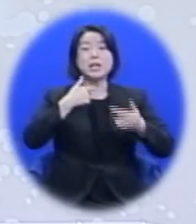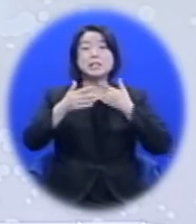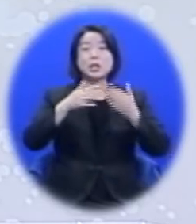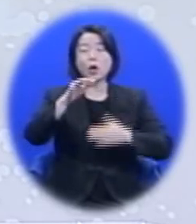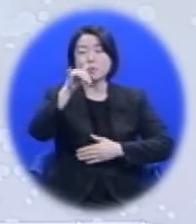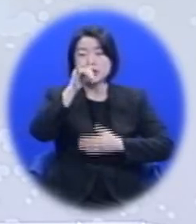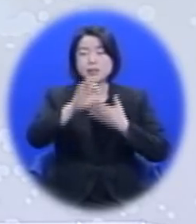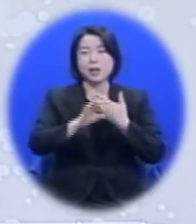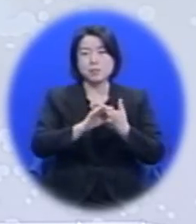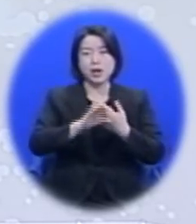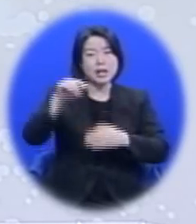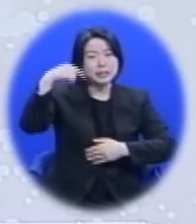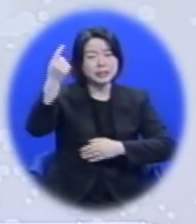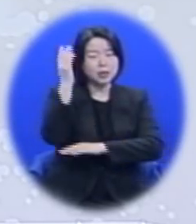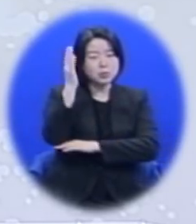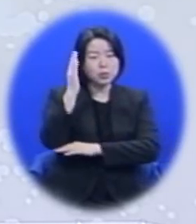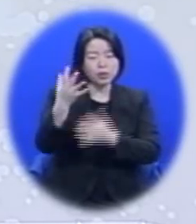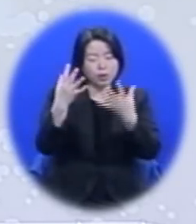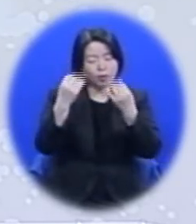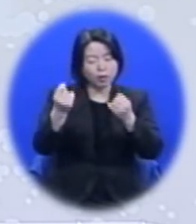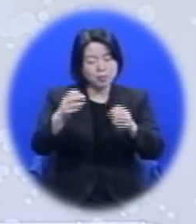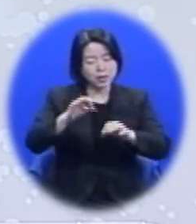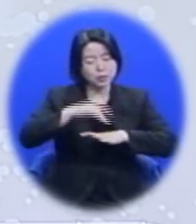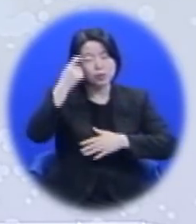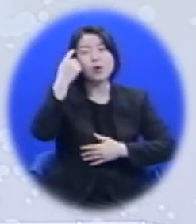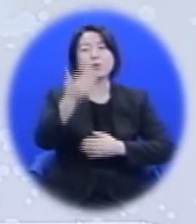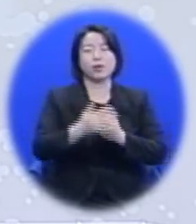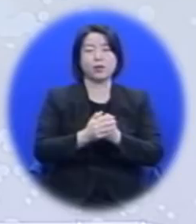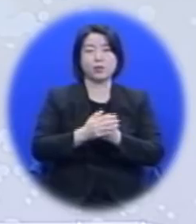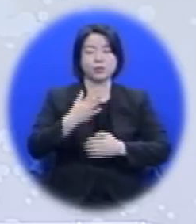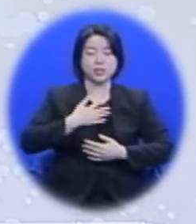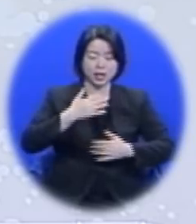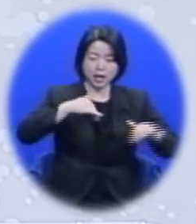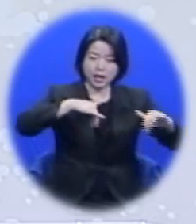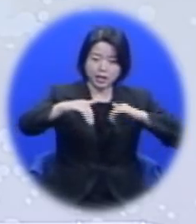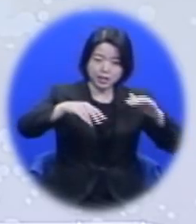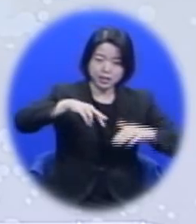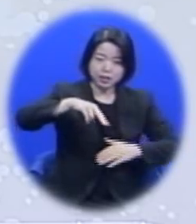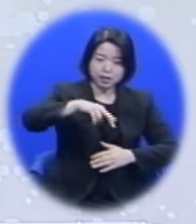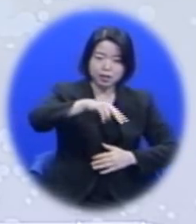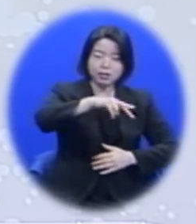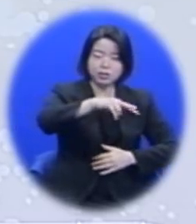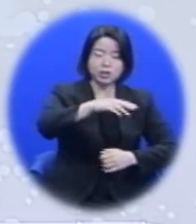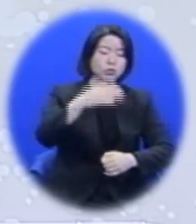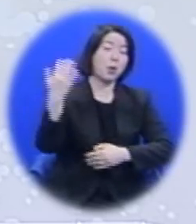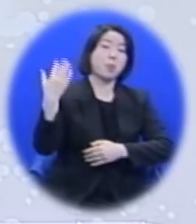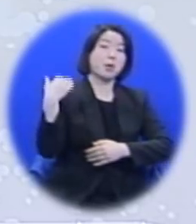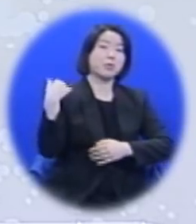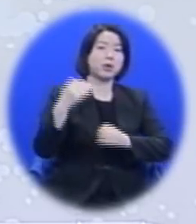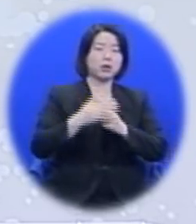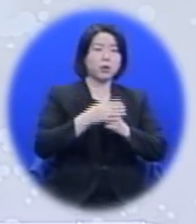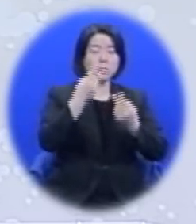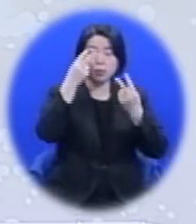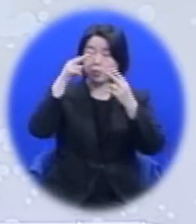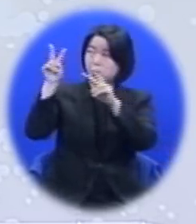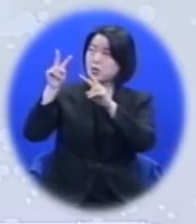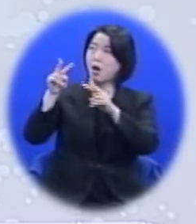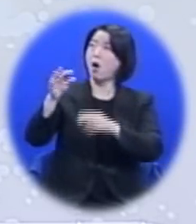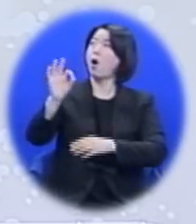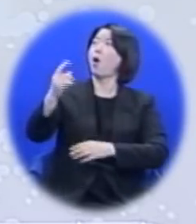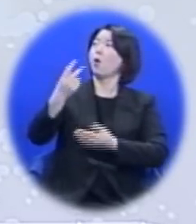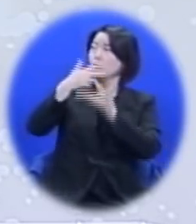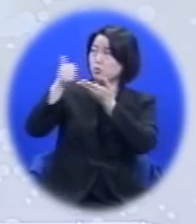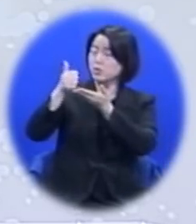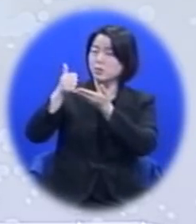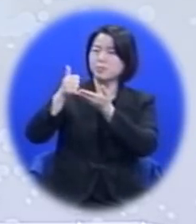그 다음 설교가 얼마나 놀라울까요? 제가 길을 가는데 누가 어깨를 툭 치길래 봤더니 오 주님! 뭐 이런